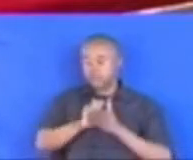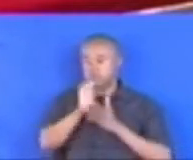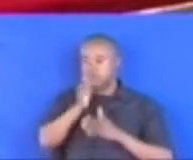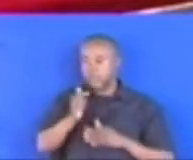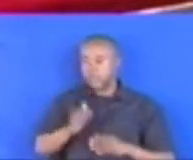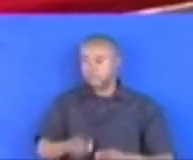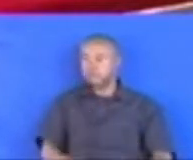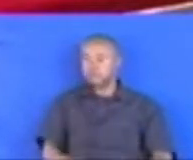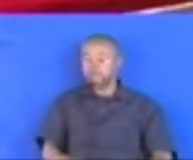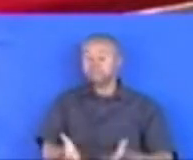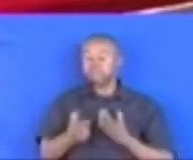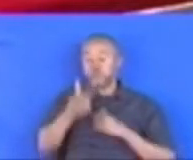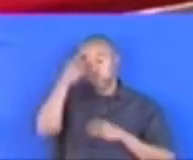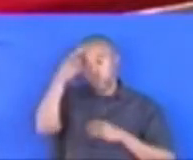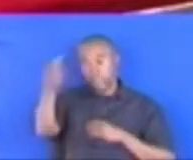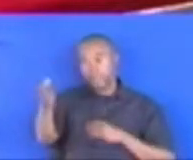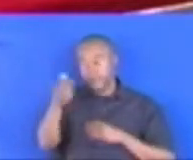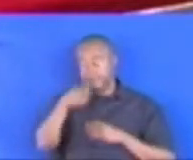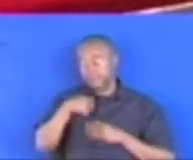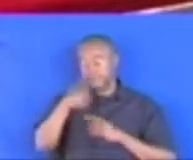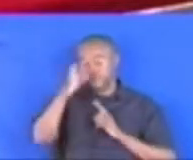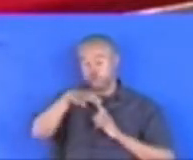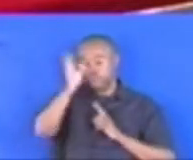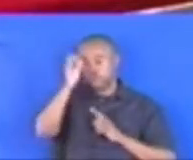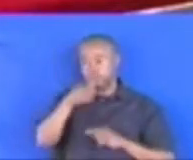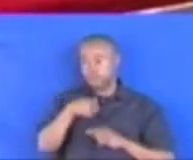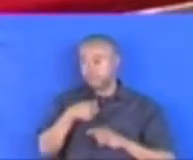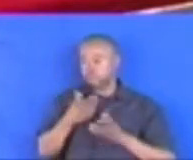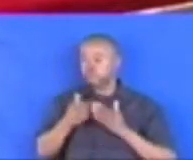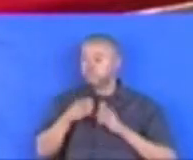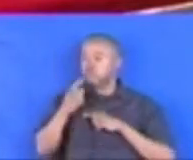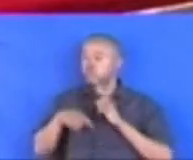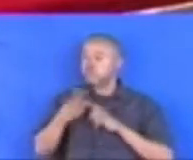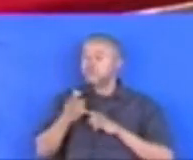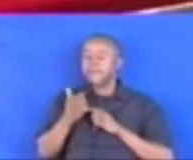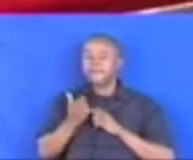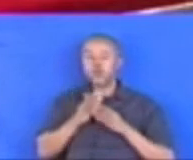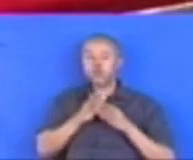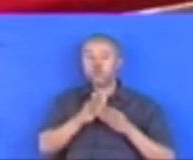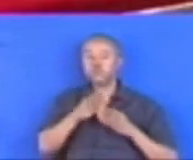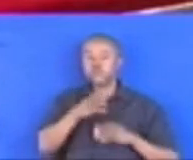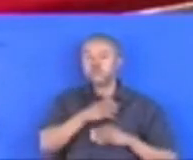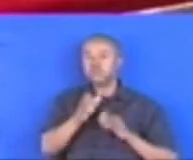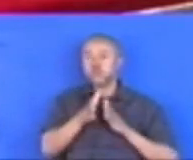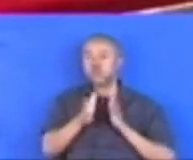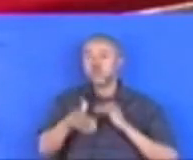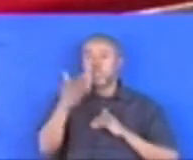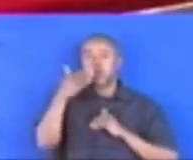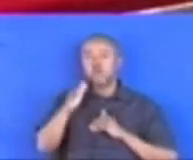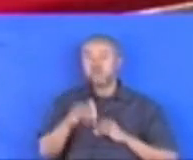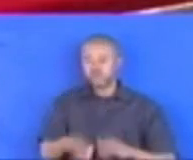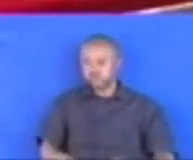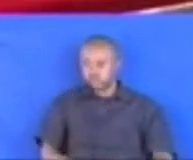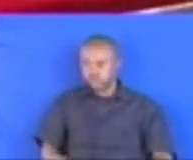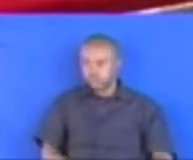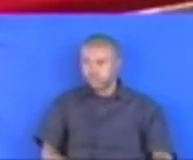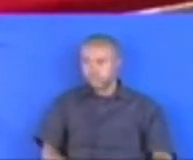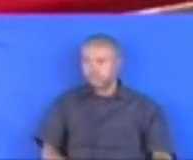Tanzania, kwa kuniamini na kuniteua kuendelea kuiongoza wizara hii kubwa na muhimu sana kwa nchi